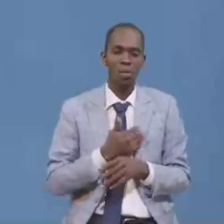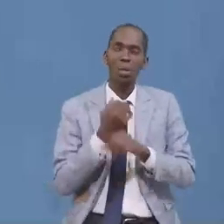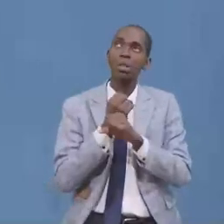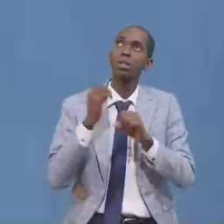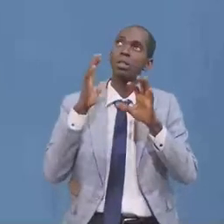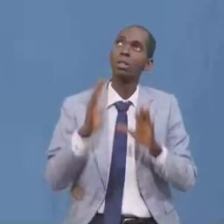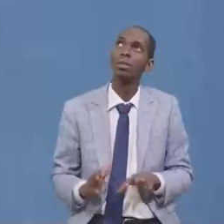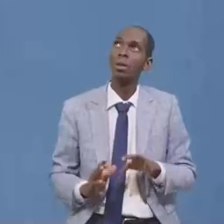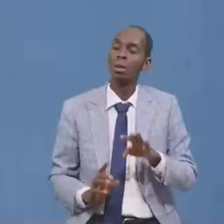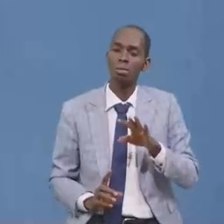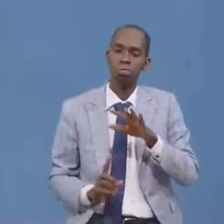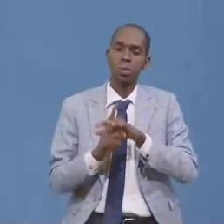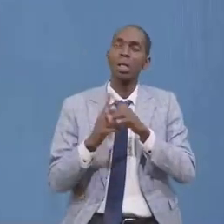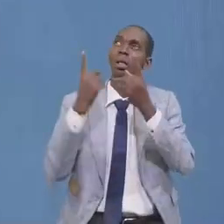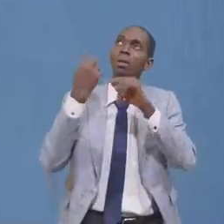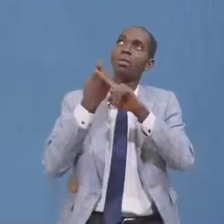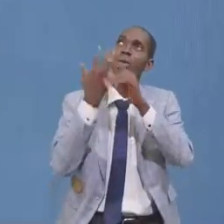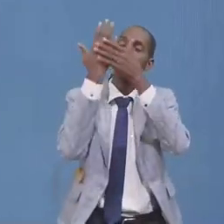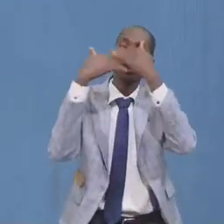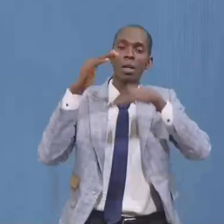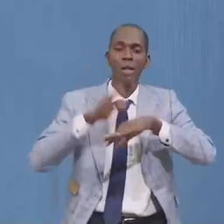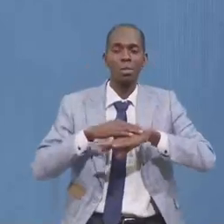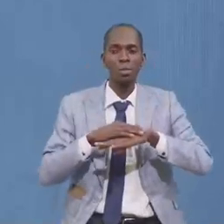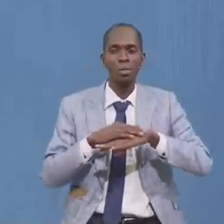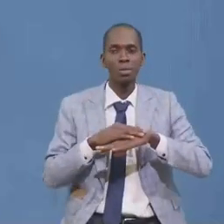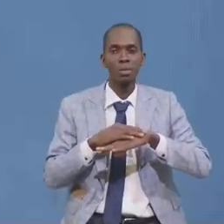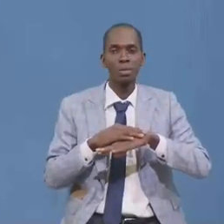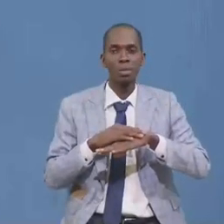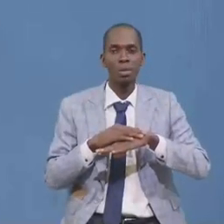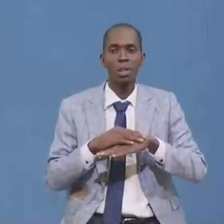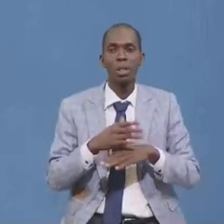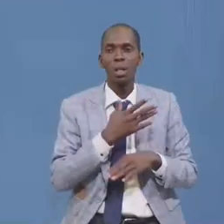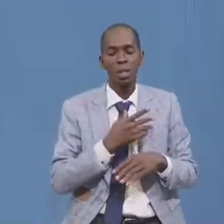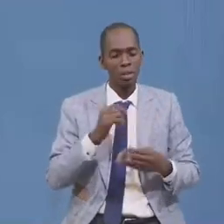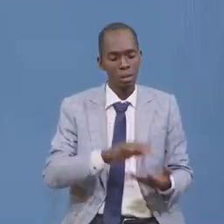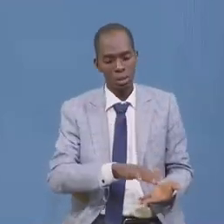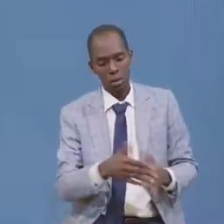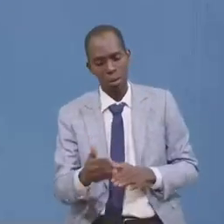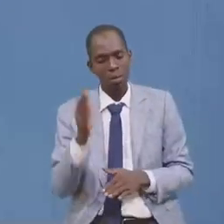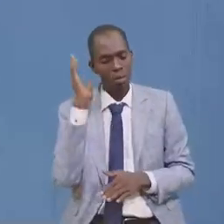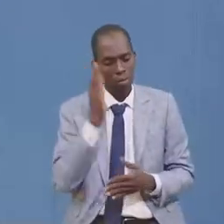quand notre Sauveur viendra du ciel, et les morts ressusciteront,